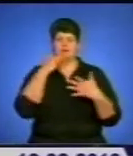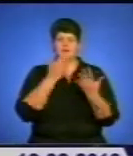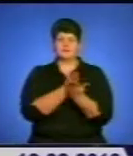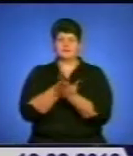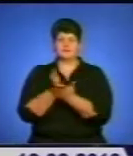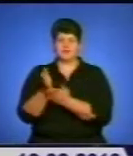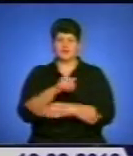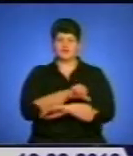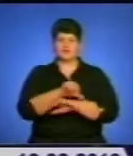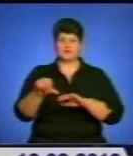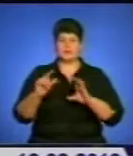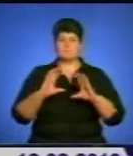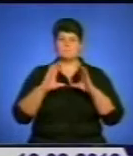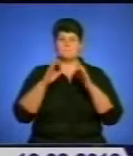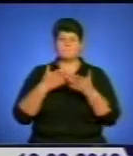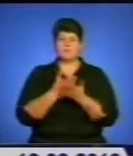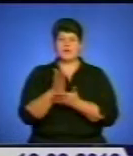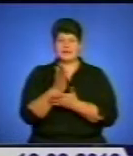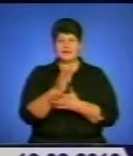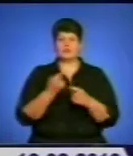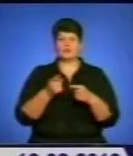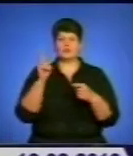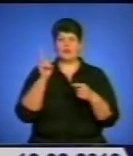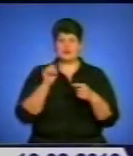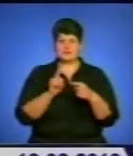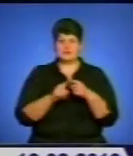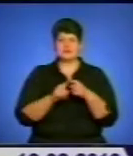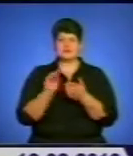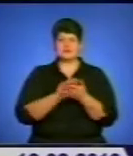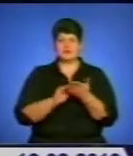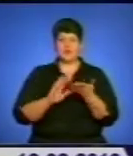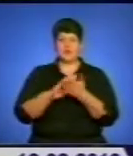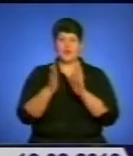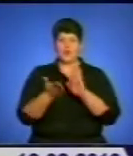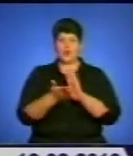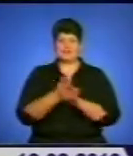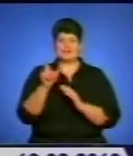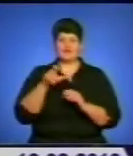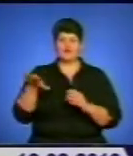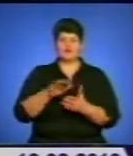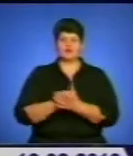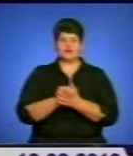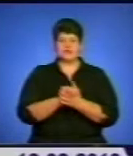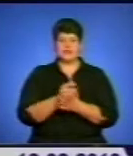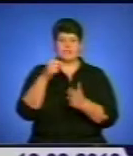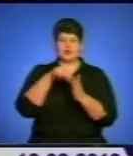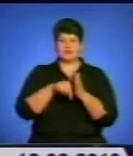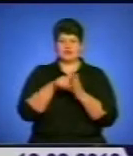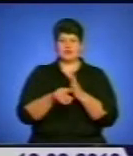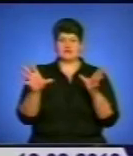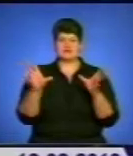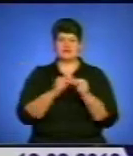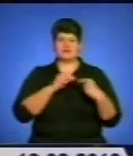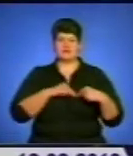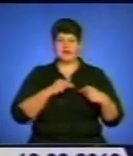Стратегічна мета на цей рік – підписання угоди про асоціацію з Європейським Союзом та поглиблення співпраці з Митним Союзом. Про